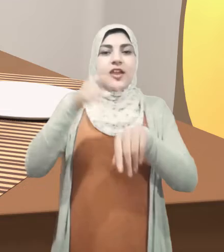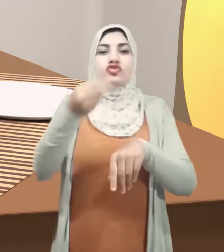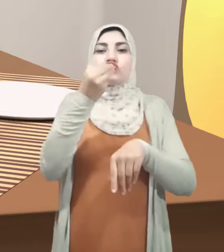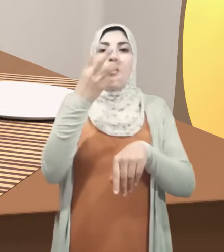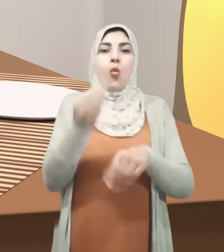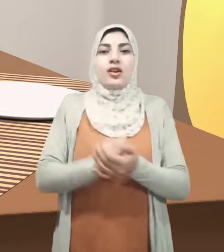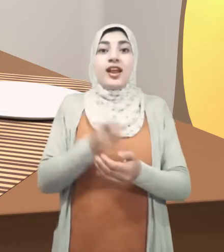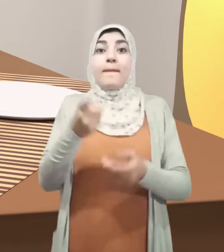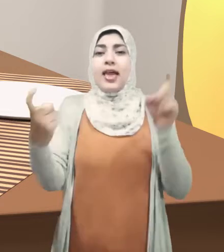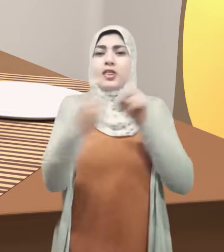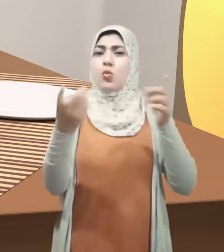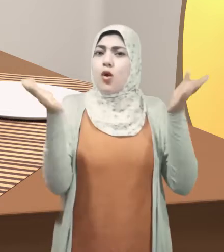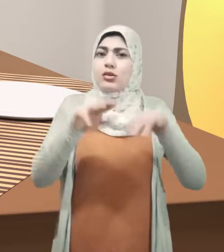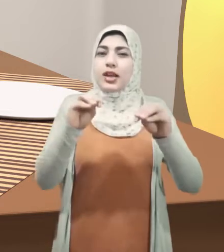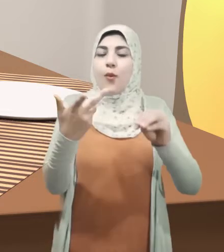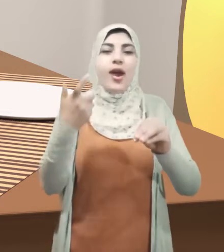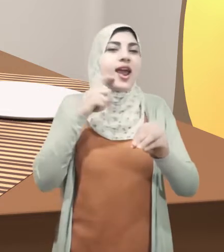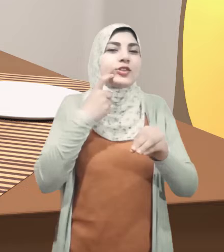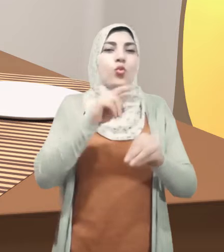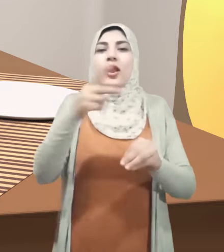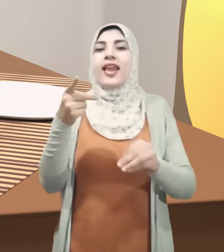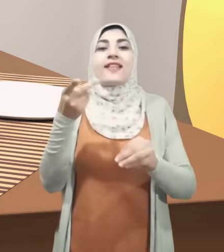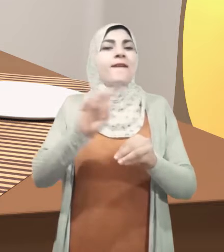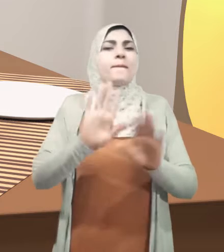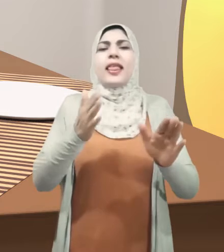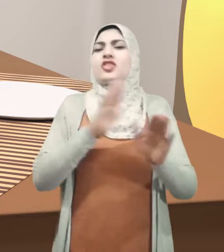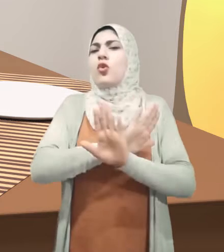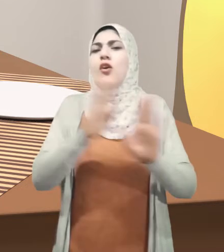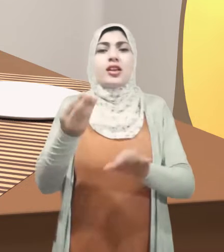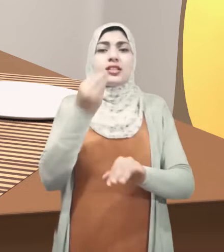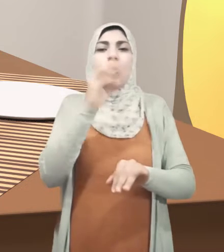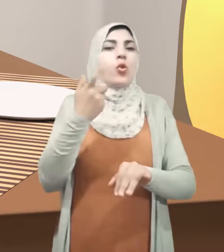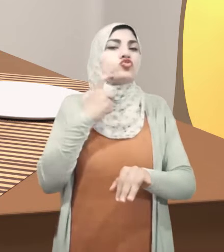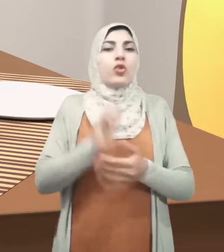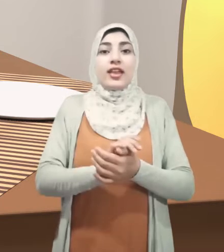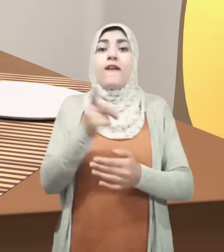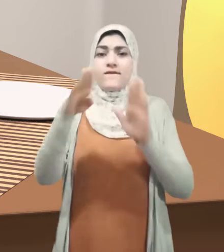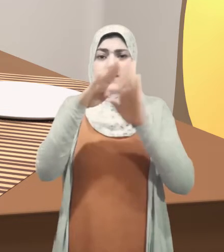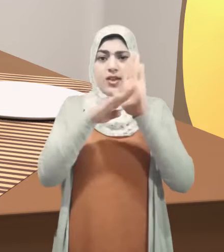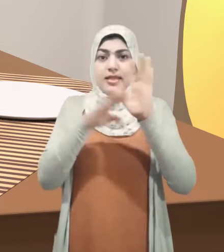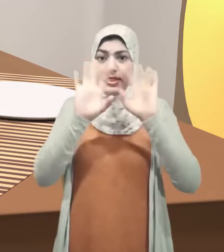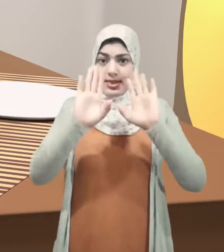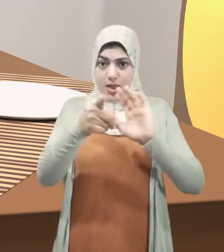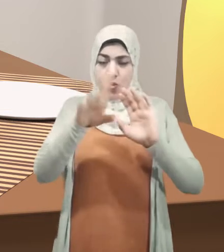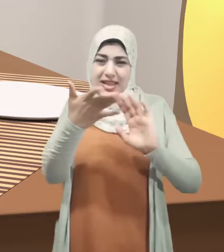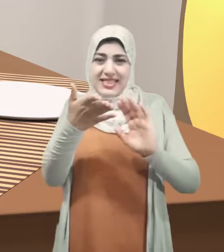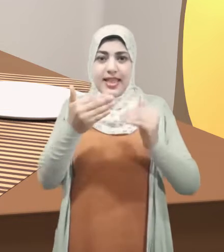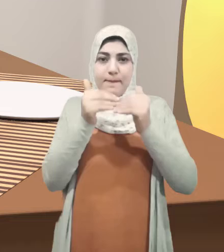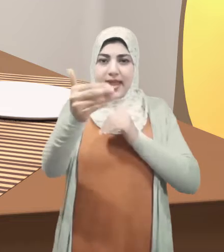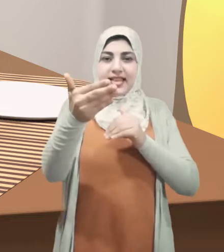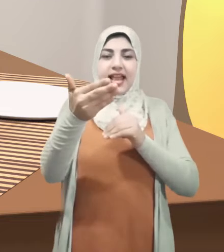السحور. أما العدو الأكبر وهو الحلا، فما لها داعي نهائيا في السحور، وفي قائمة ممنوعات